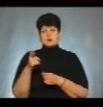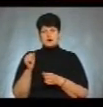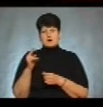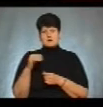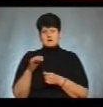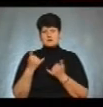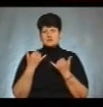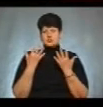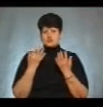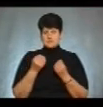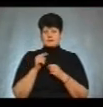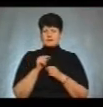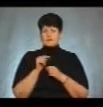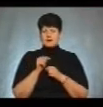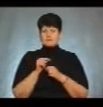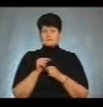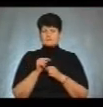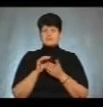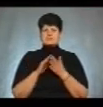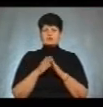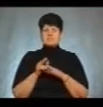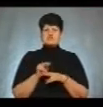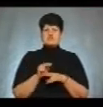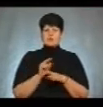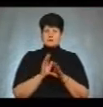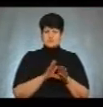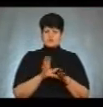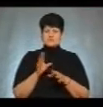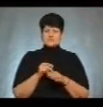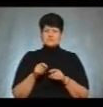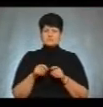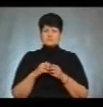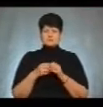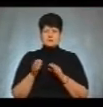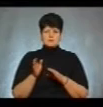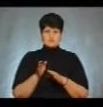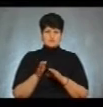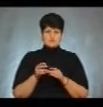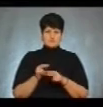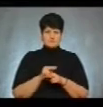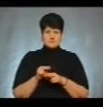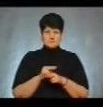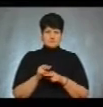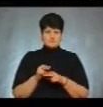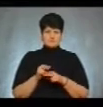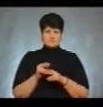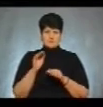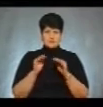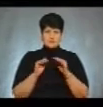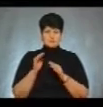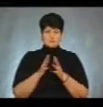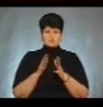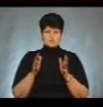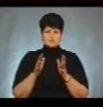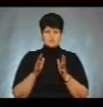На сьогоднішній день там все ситуація виправлена, всі недоліки усунуті. Так що перепад більше 10 сантиметрів.